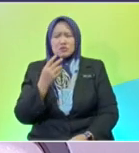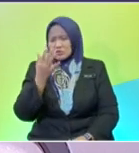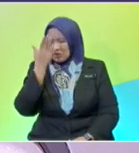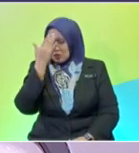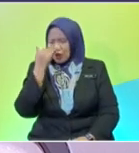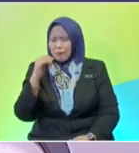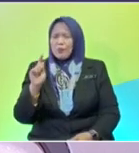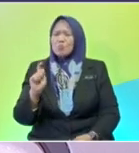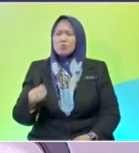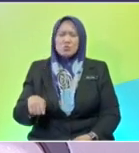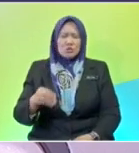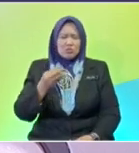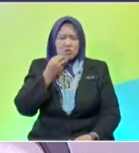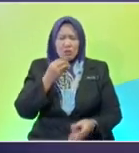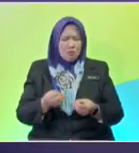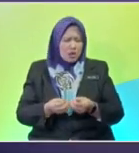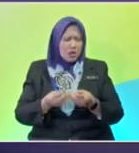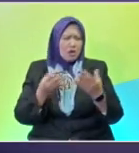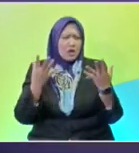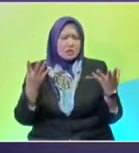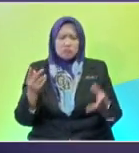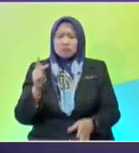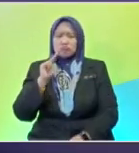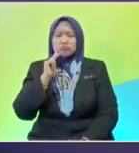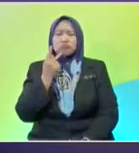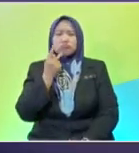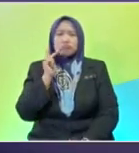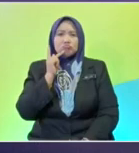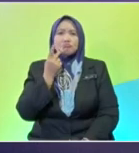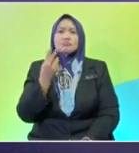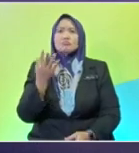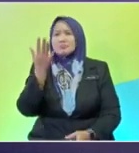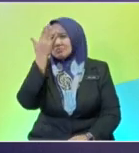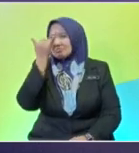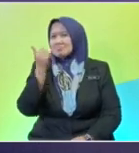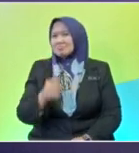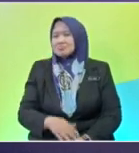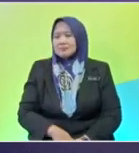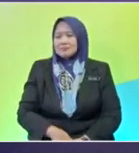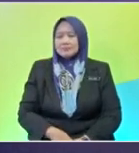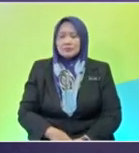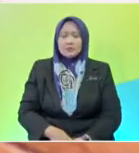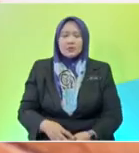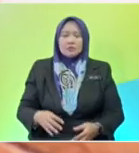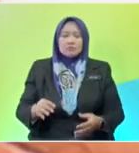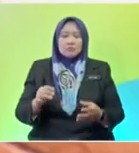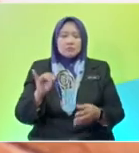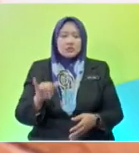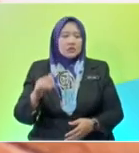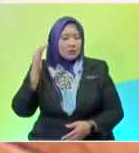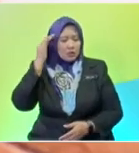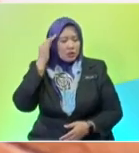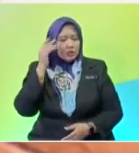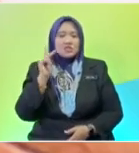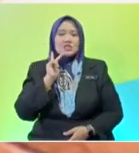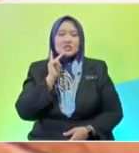jenis sayuran kita tak boleh makan satu aja sayuran kalau yang dia tahu sayur-sayuran ini dia ada banyak membekakan